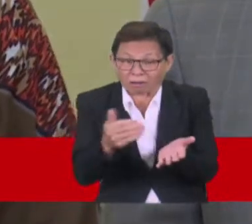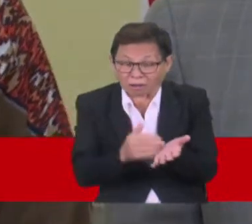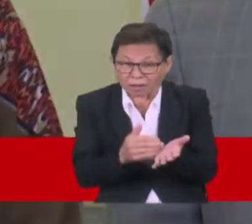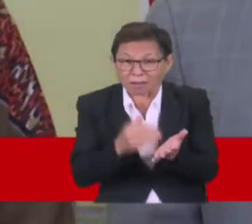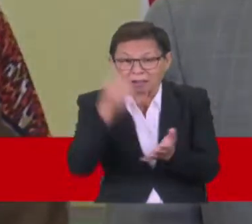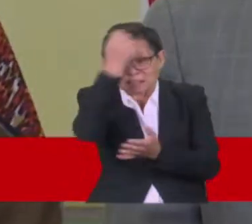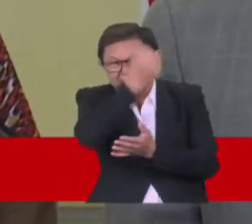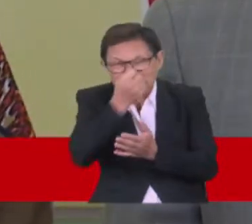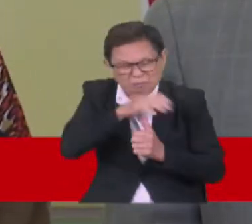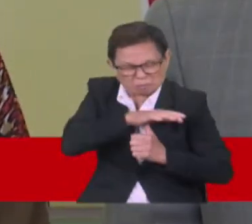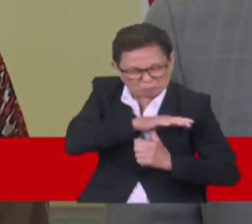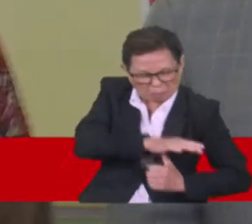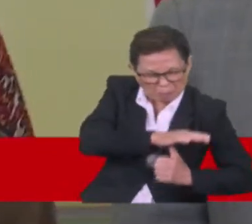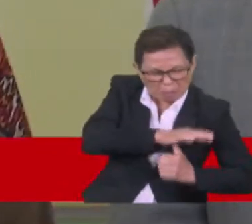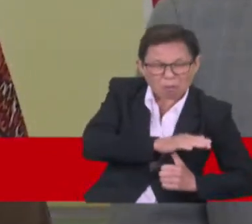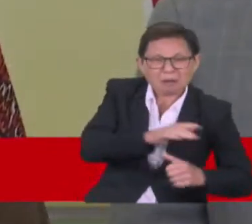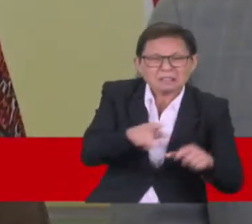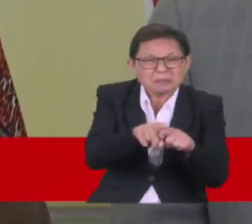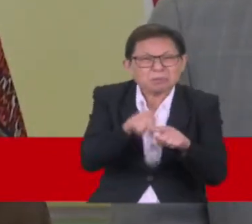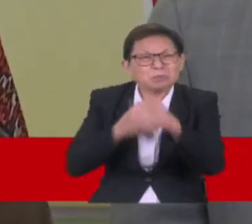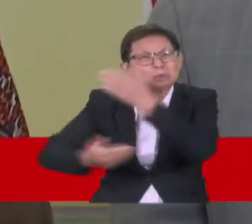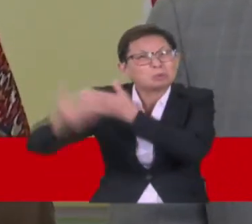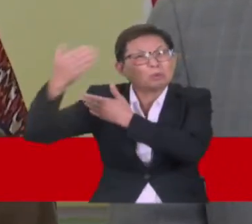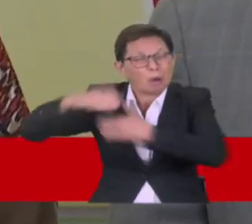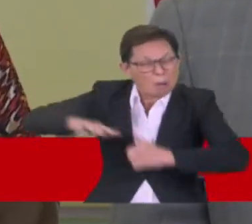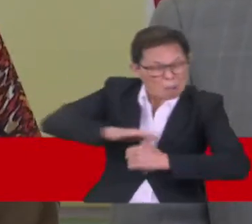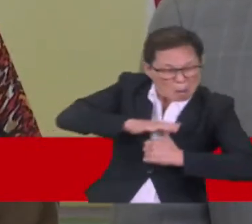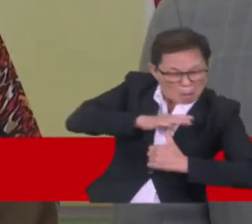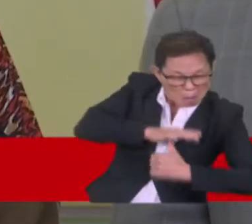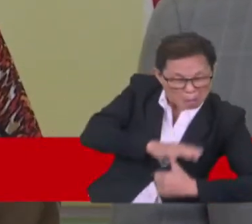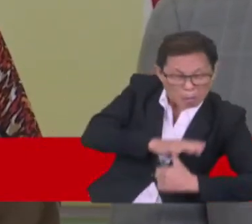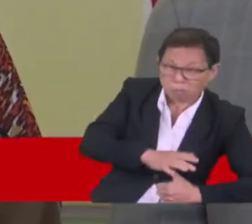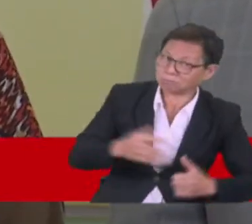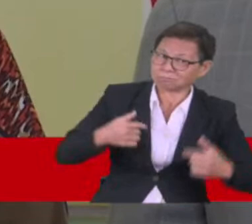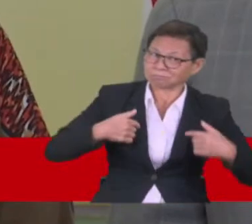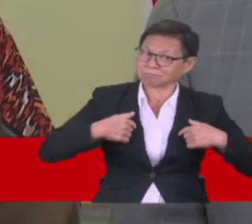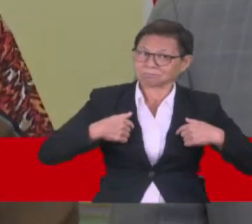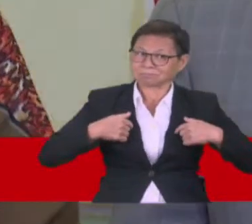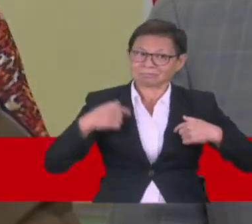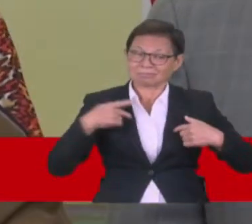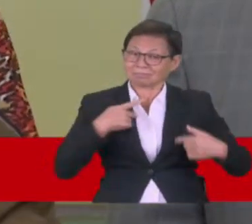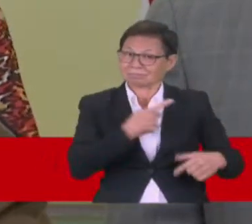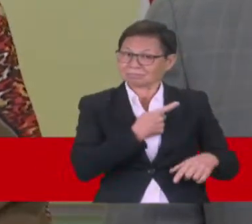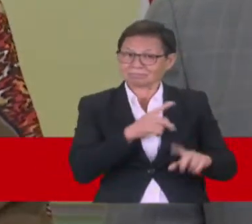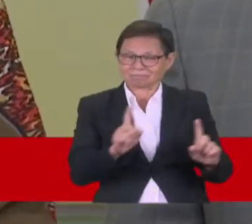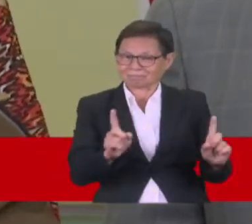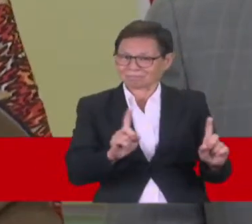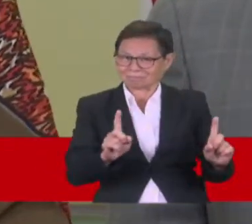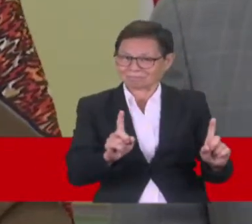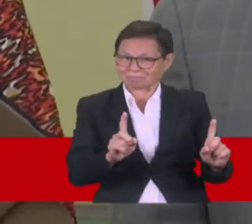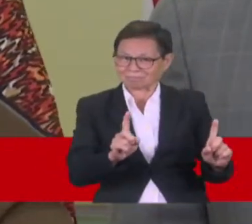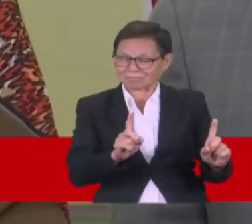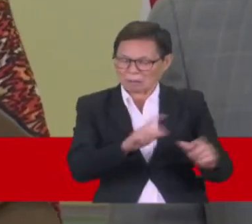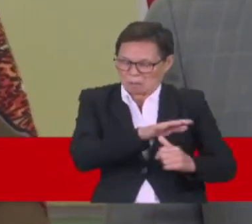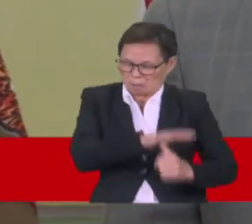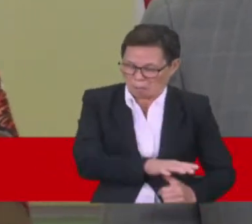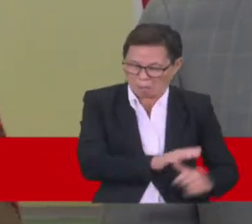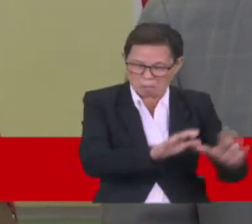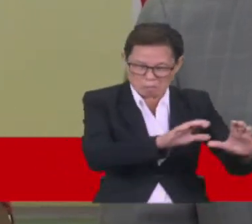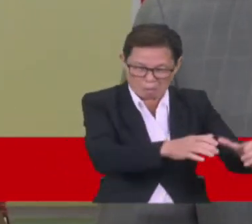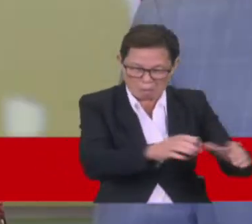menekan seperti yang dilakukan dulu kita tidak menggunakan pada badan ini